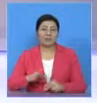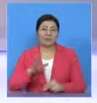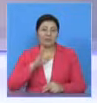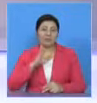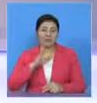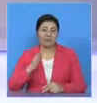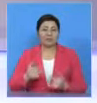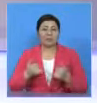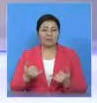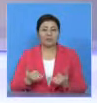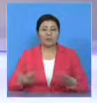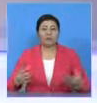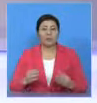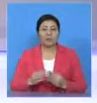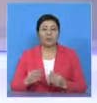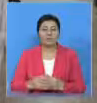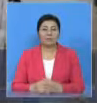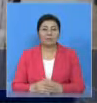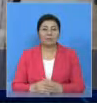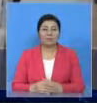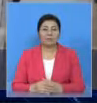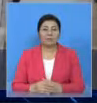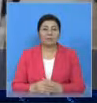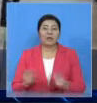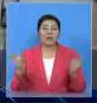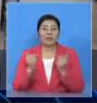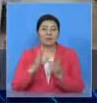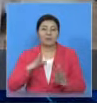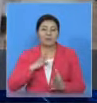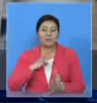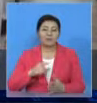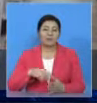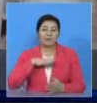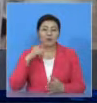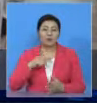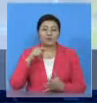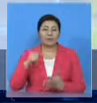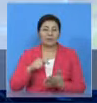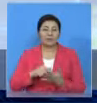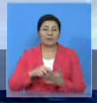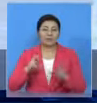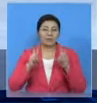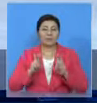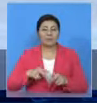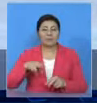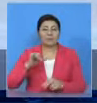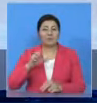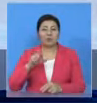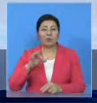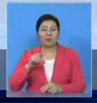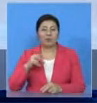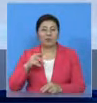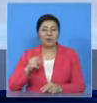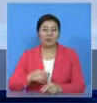в современном обществе. На встрече были затронуты несколько важных тем. Психологи и